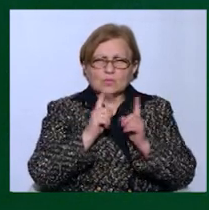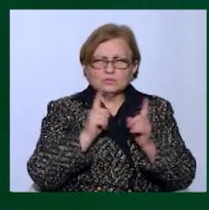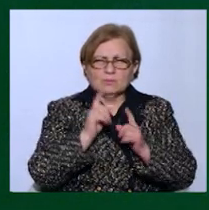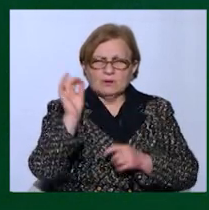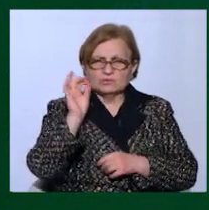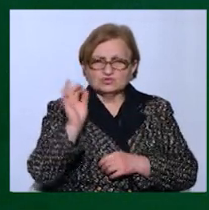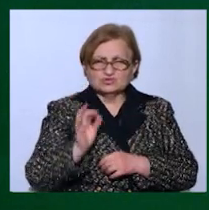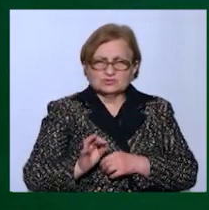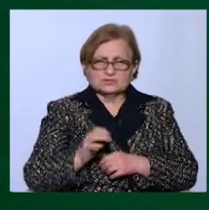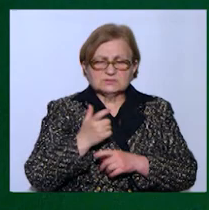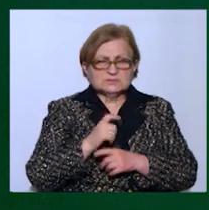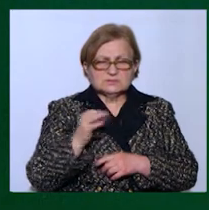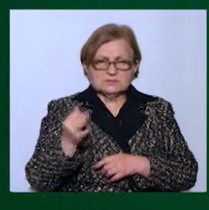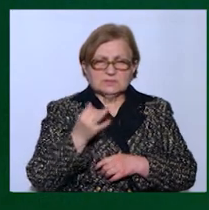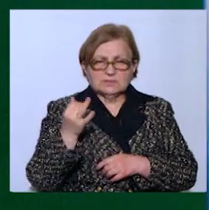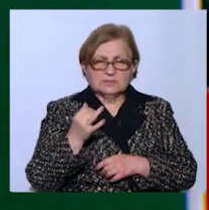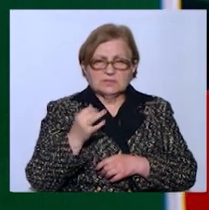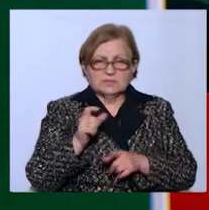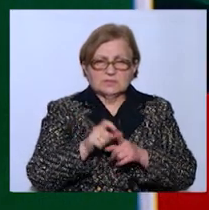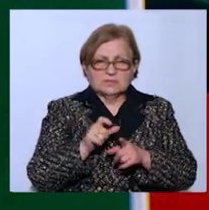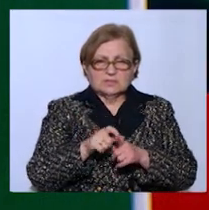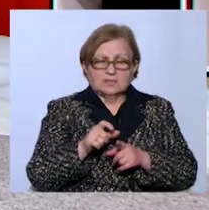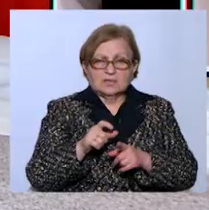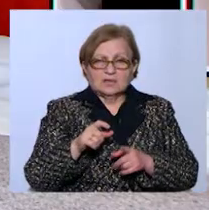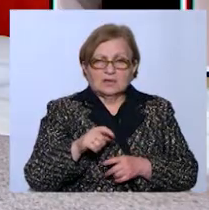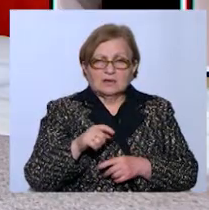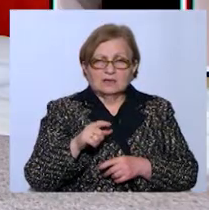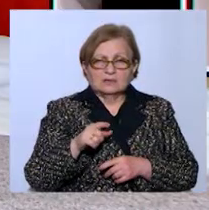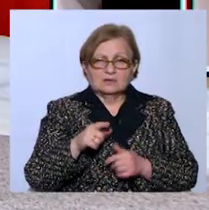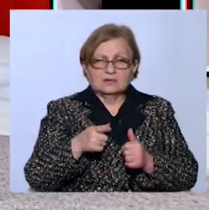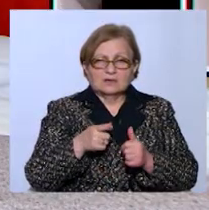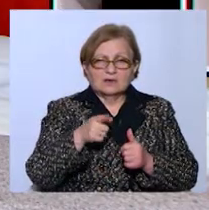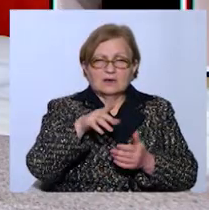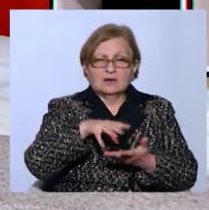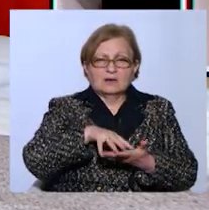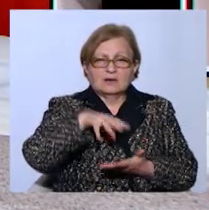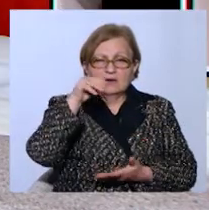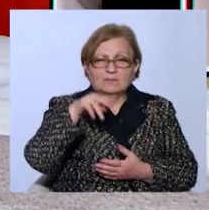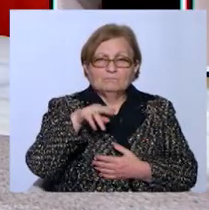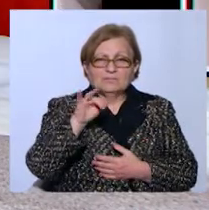გეომეტრიული ფიგურაა და აგედანაც მოდის ციტყვა ხეოფსის პირამიდები, რომელსაც აი ესეთი ფორმა აქვს უყურეთ.